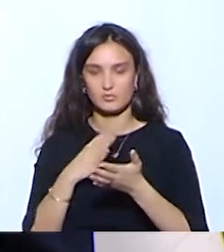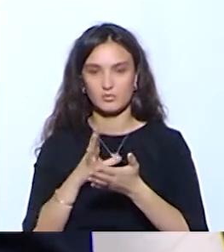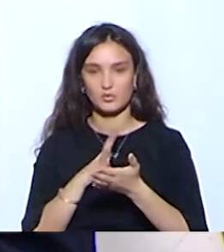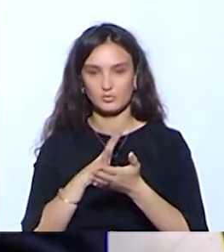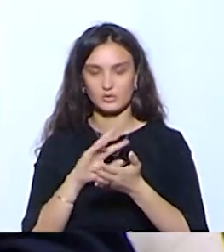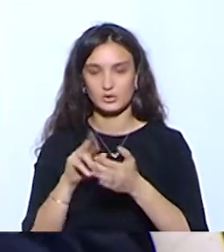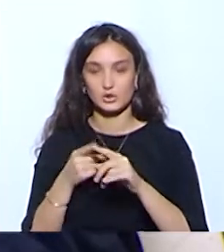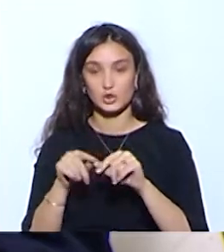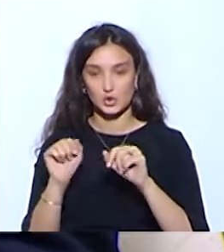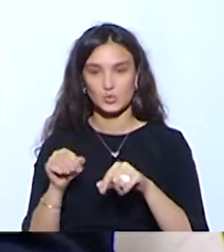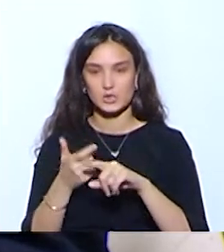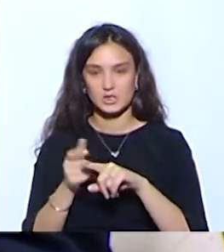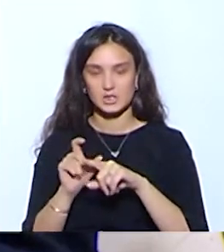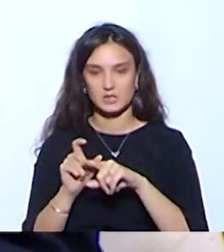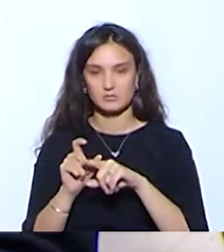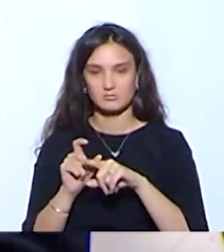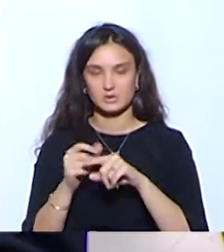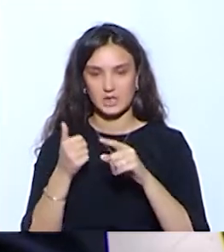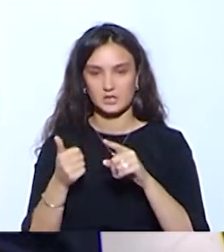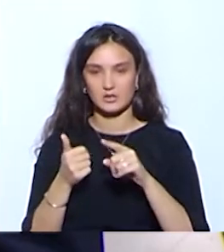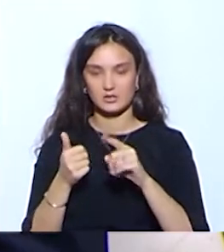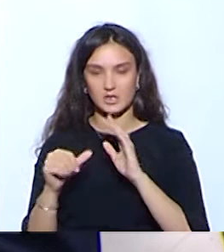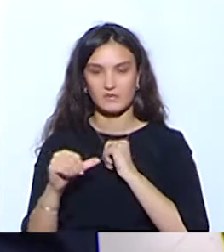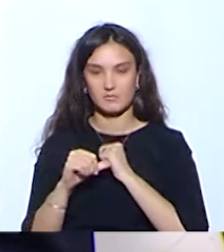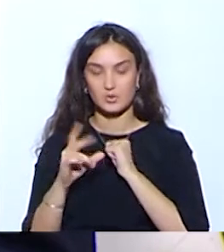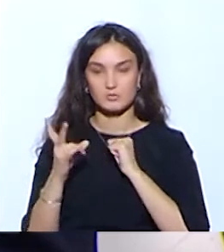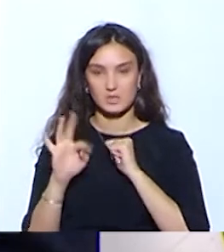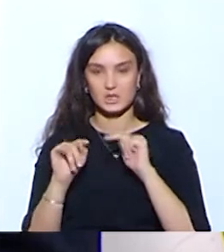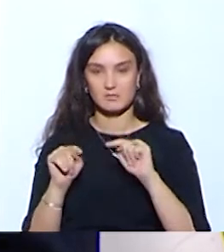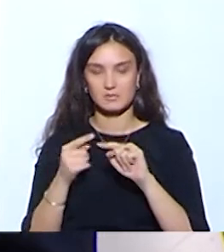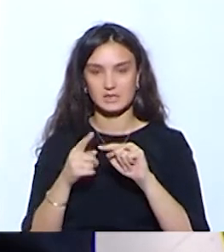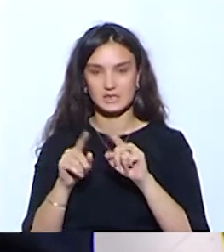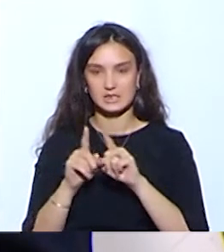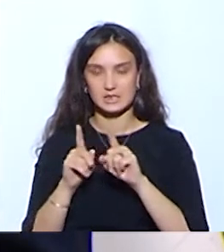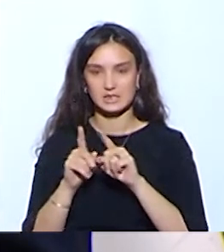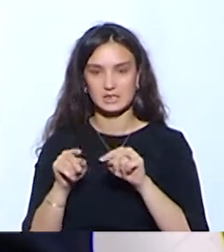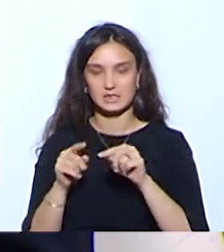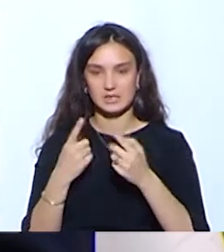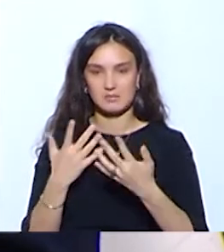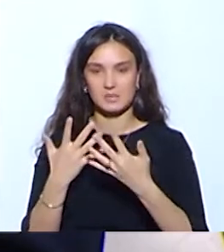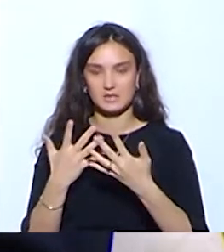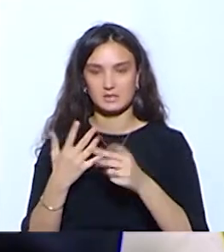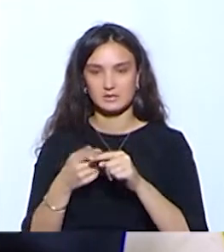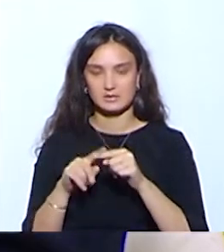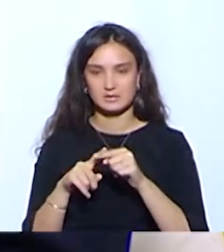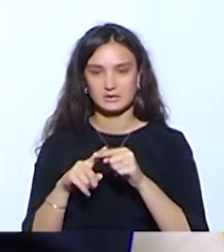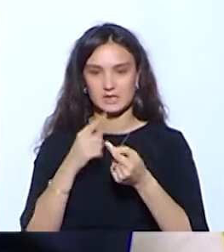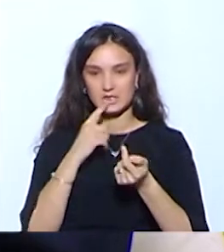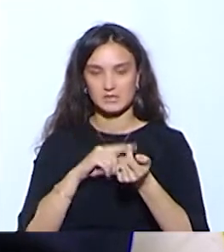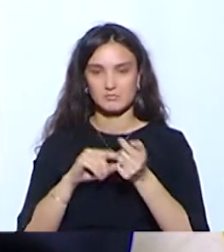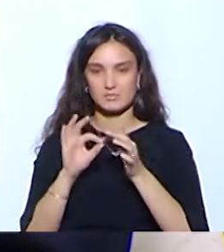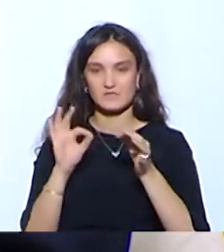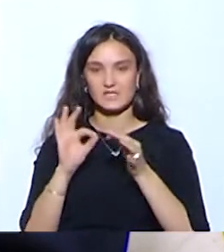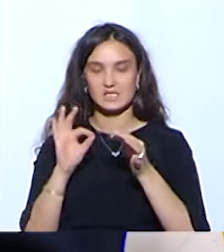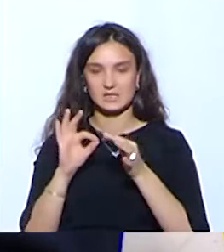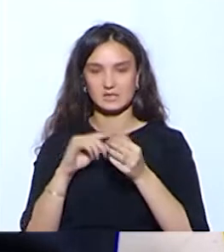ჰქონია და შეუძლია ძალიან კარგად დაგვეხმაროს, მაგრამ ისეთივე ეფექტი არ აღმოჩნდა მსხვილი სიზარღვების